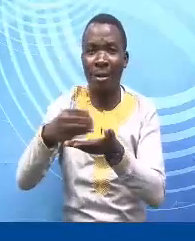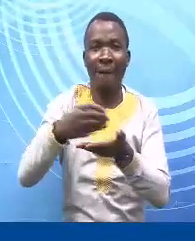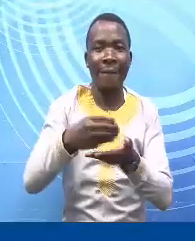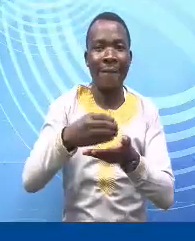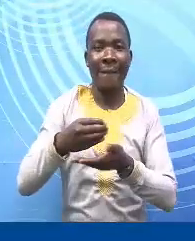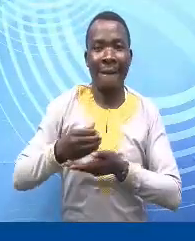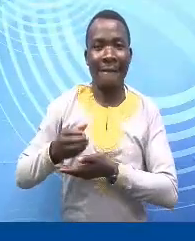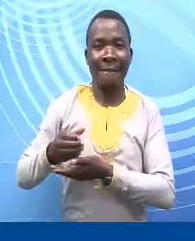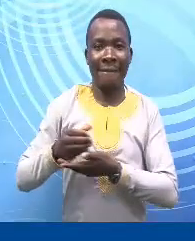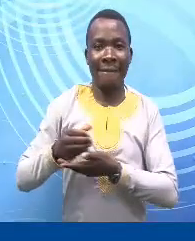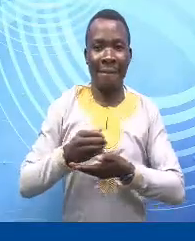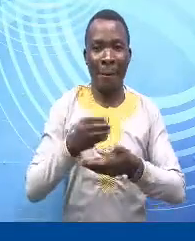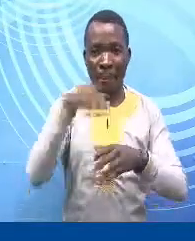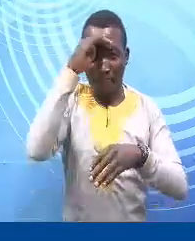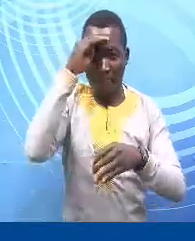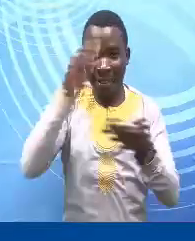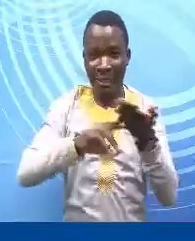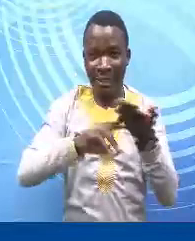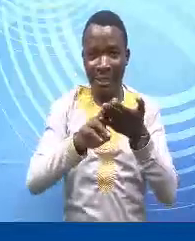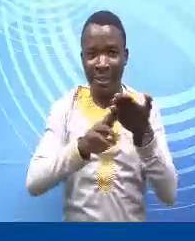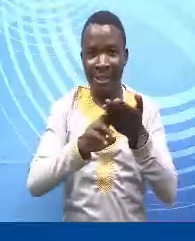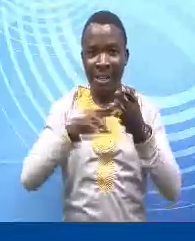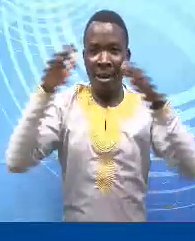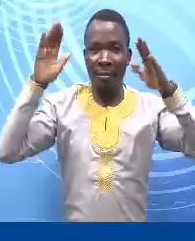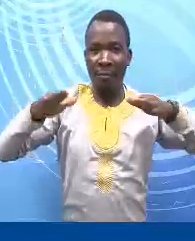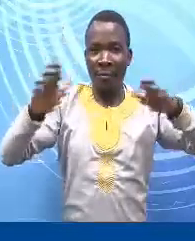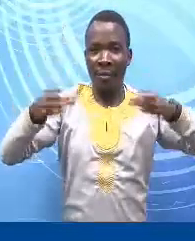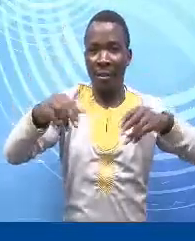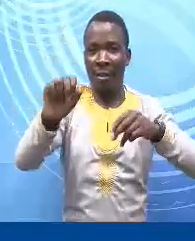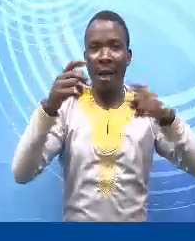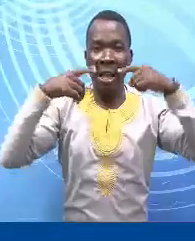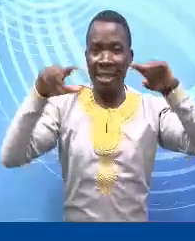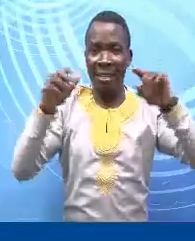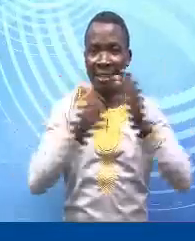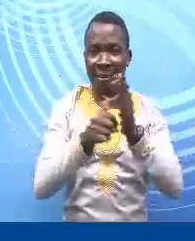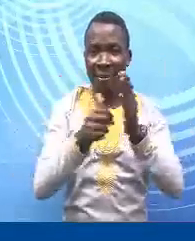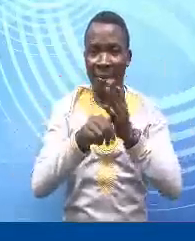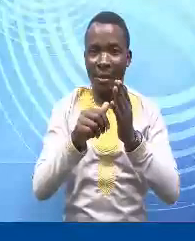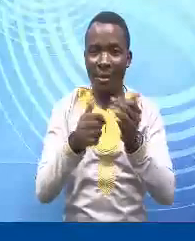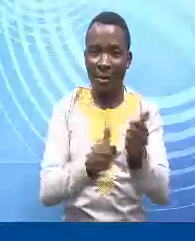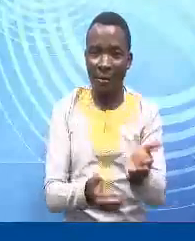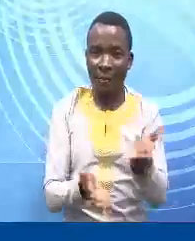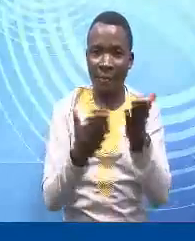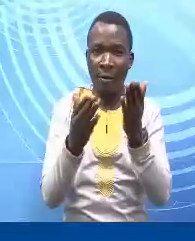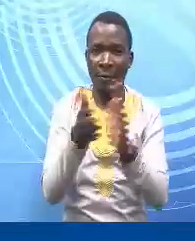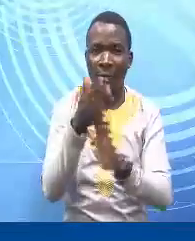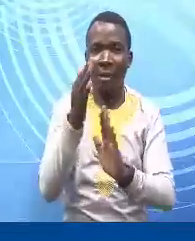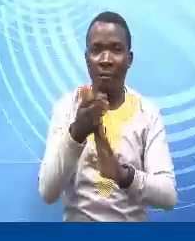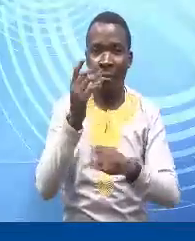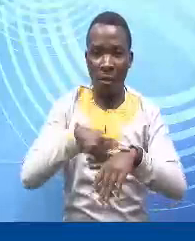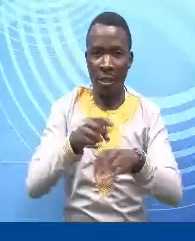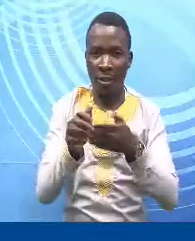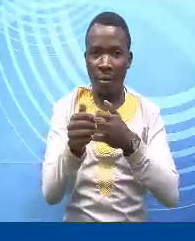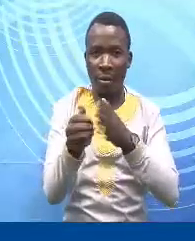bayagendana. Polisi binyujije ku rukuta rwabo rwa Twitter badutangarije ko iki kibazo bagiye kugikurikirana bwangu, mu gihe